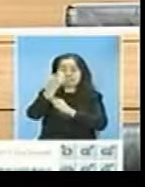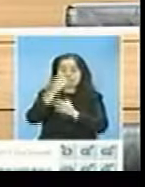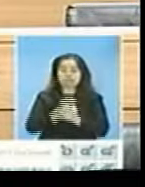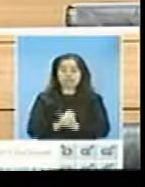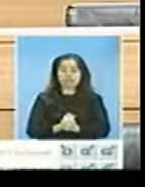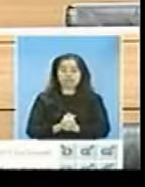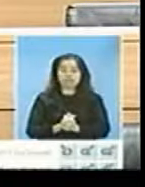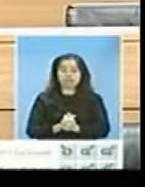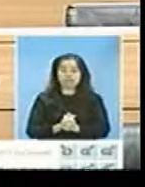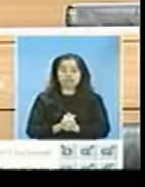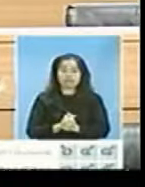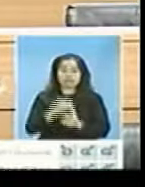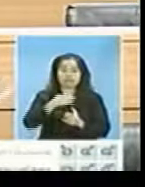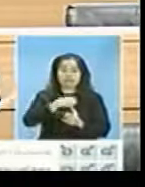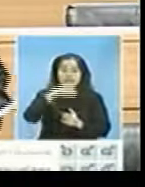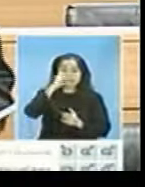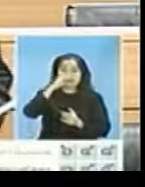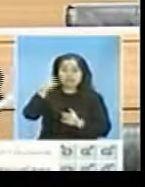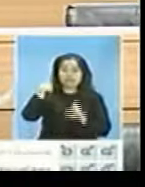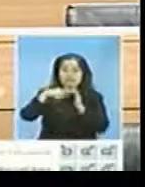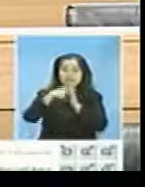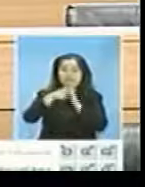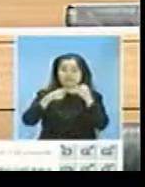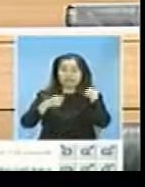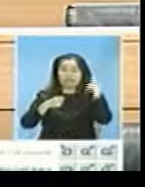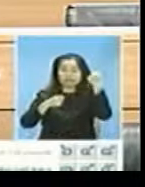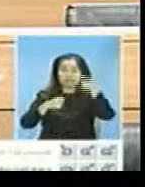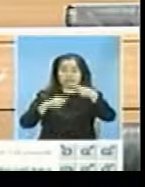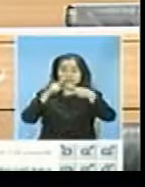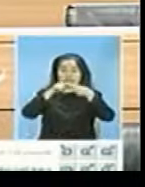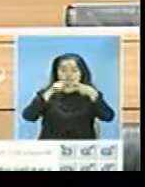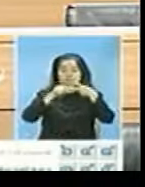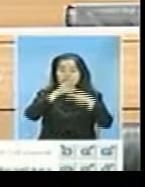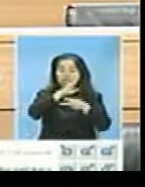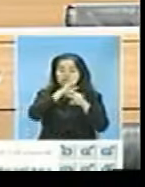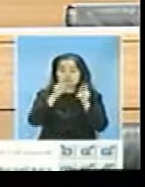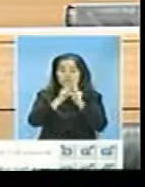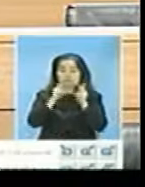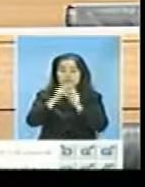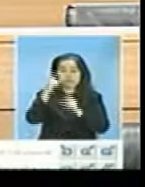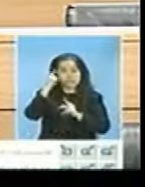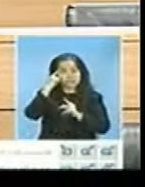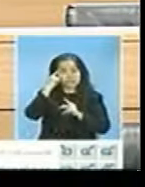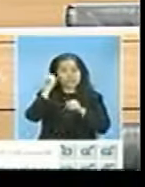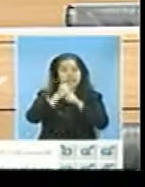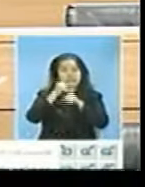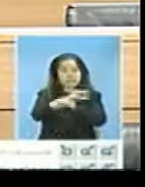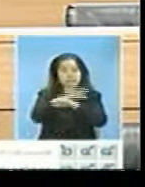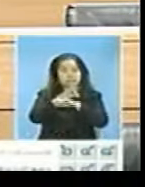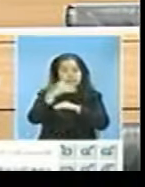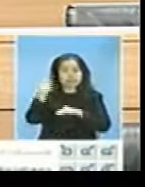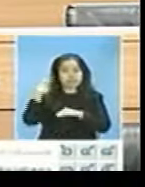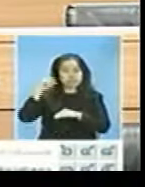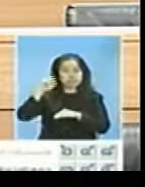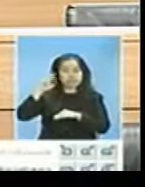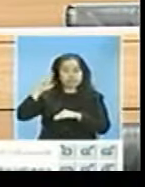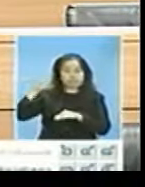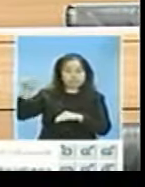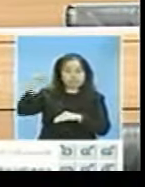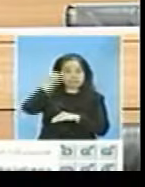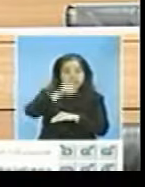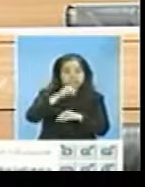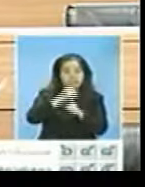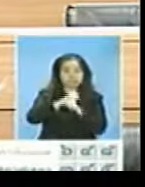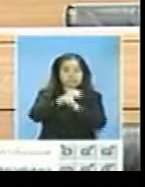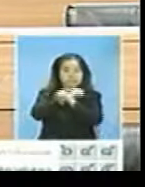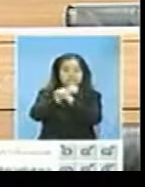ผมอยากจะบอกเหตุผลสองอย่างถ้าท่านประธานกรรมาธิการออกแบบแล้วมีสสรและป้องกัน